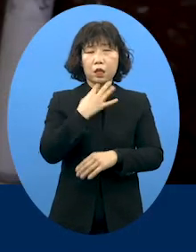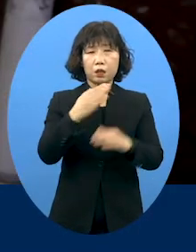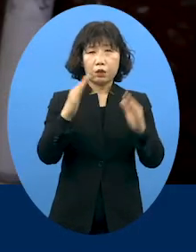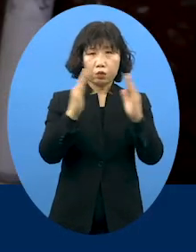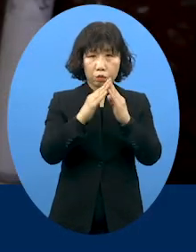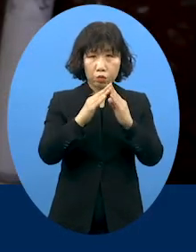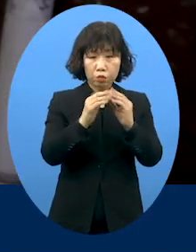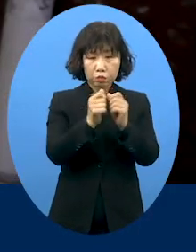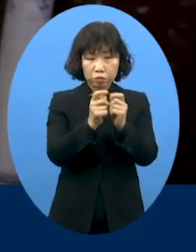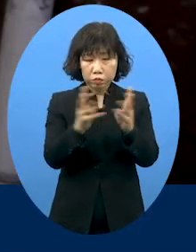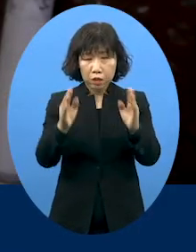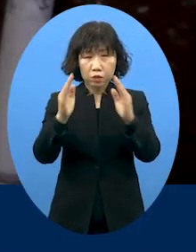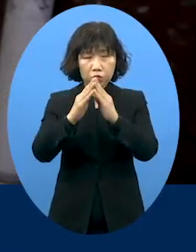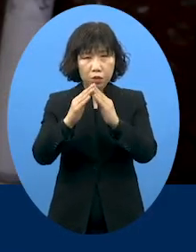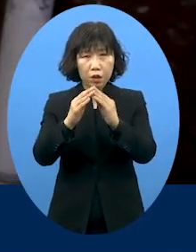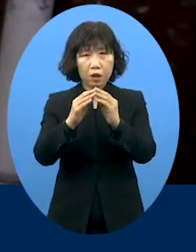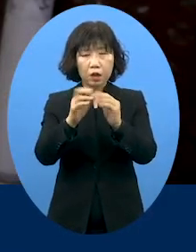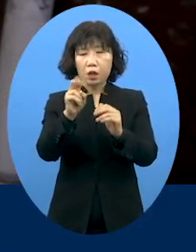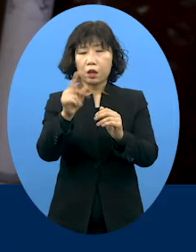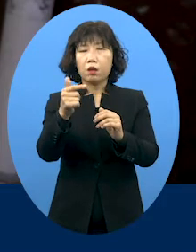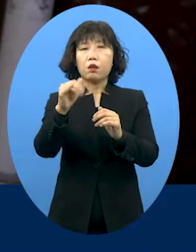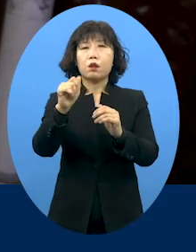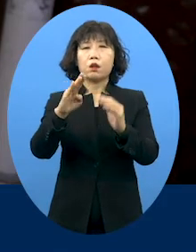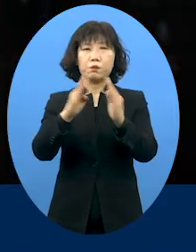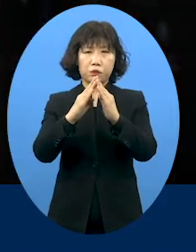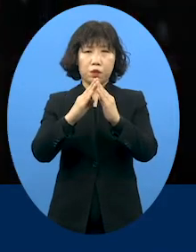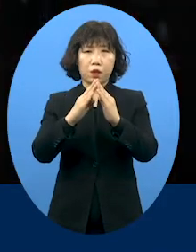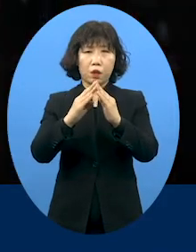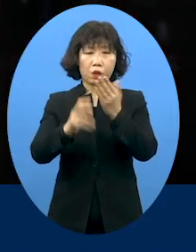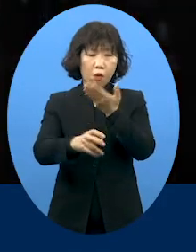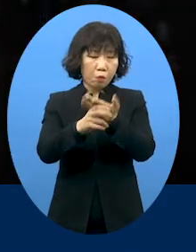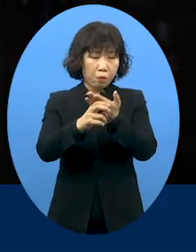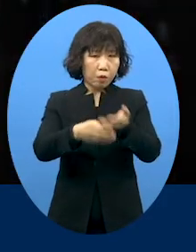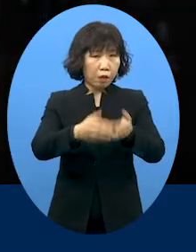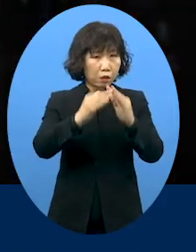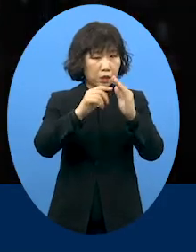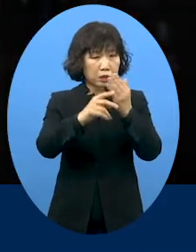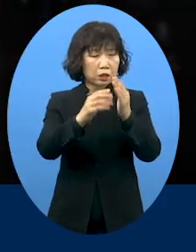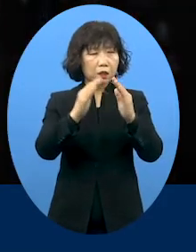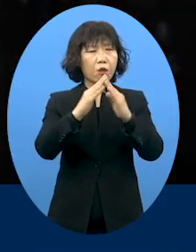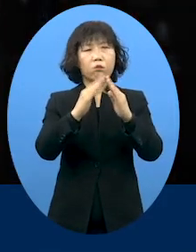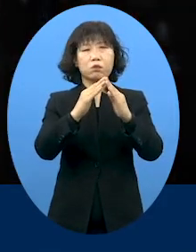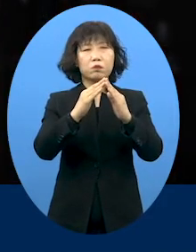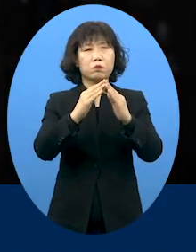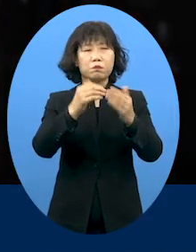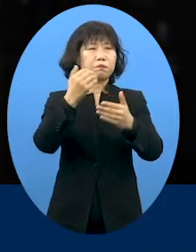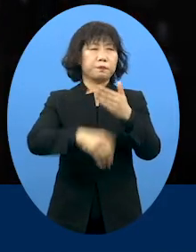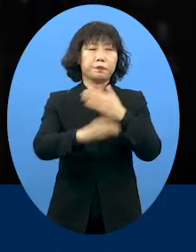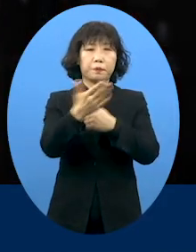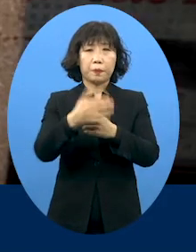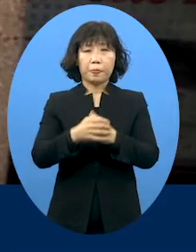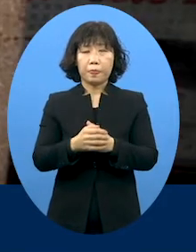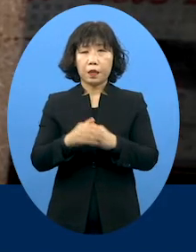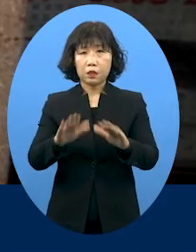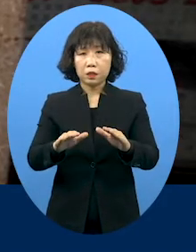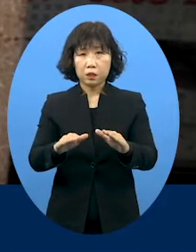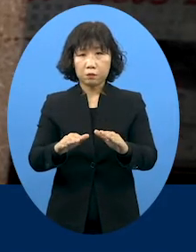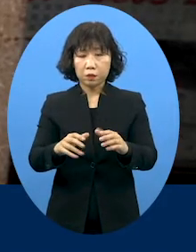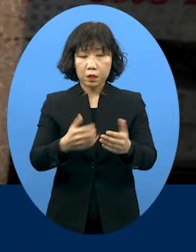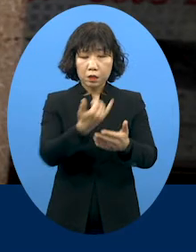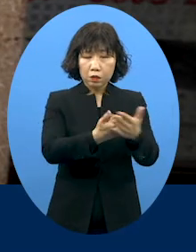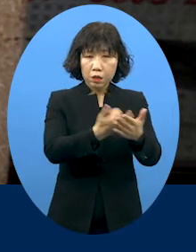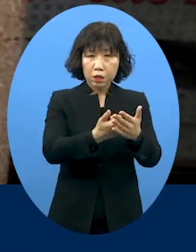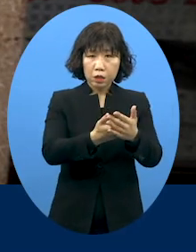다가구 다세대 연립주택 이며 위반 건축물은 지원대상에서 제외됩니다 주택 성능 개선 기왕